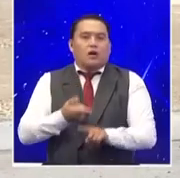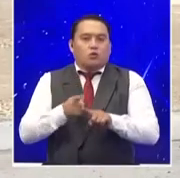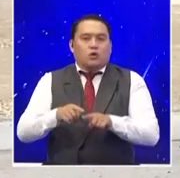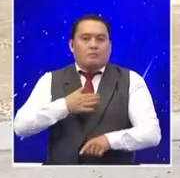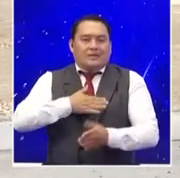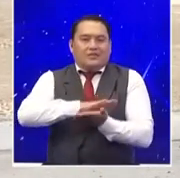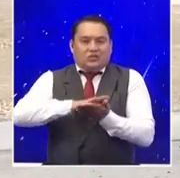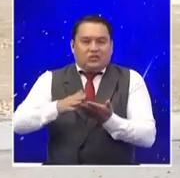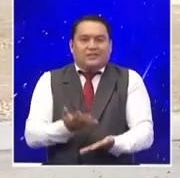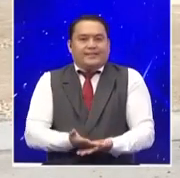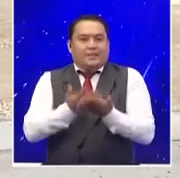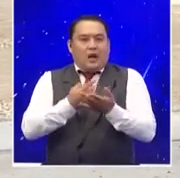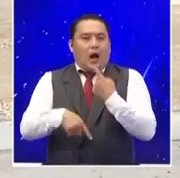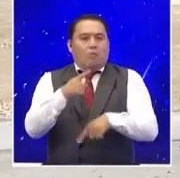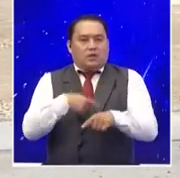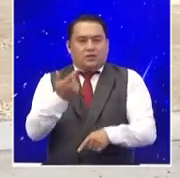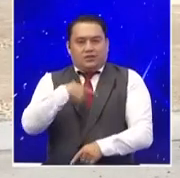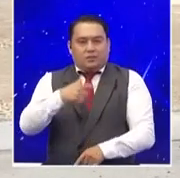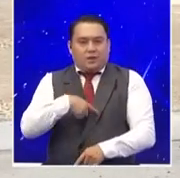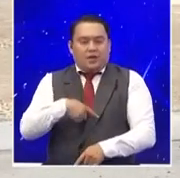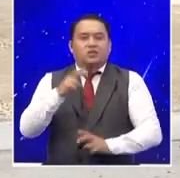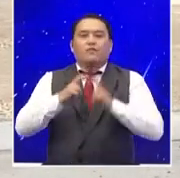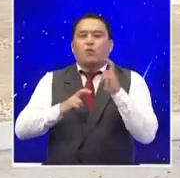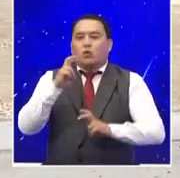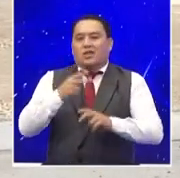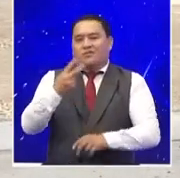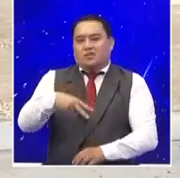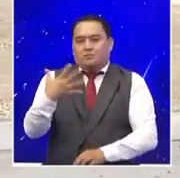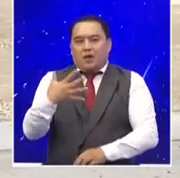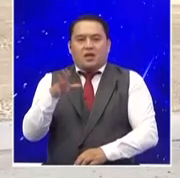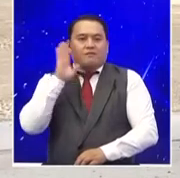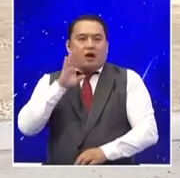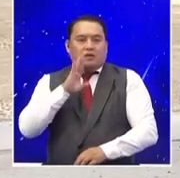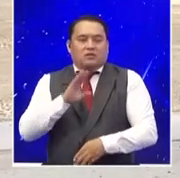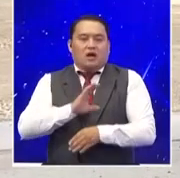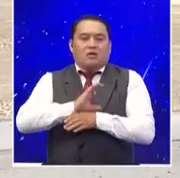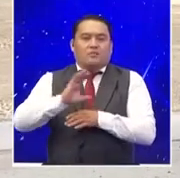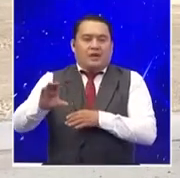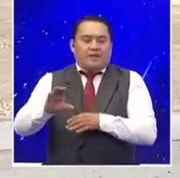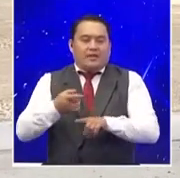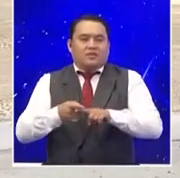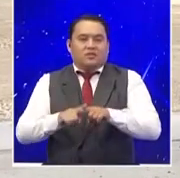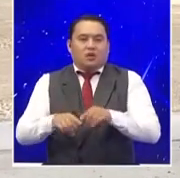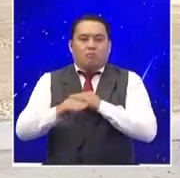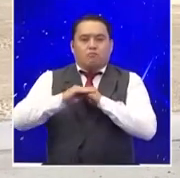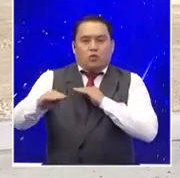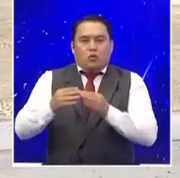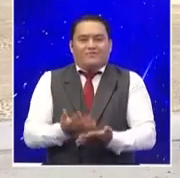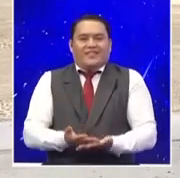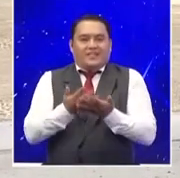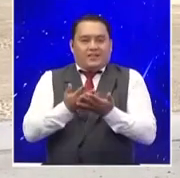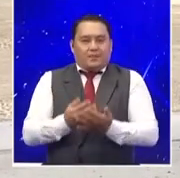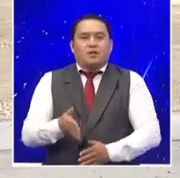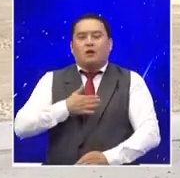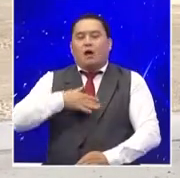очищаем, мы ее забираем обратно на производство. Только 25% воды будет сбрасываться на поля фильтрации. Я